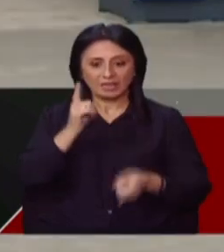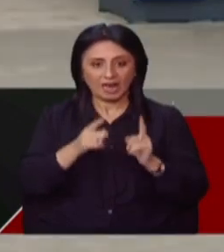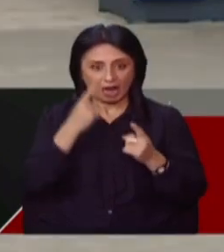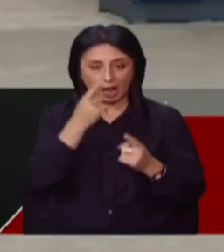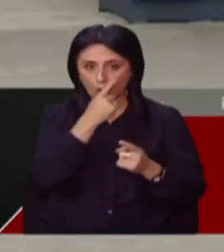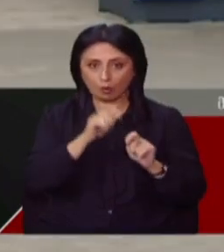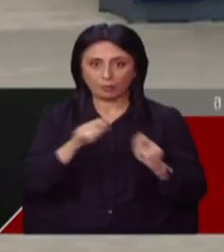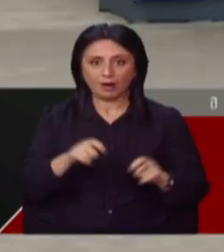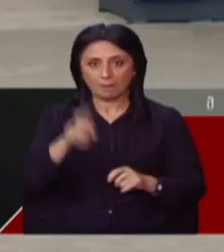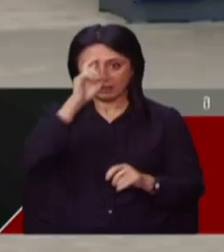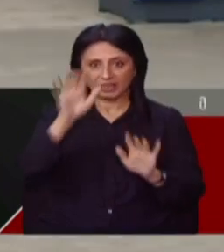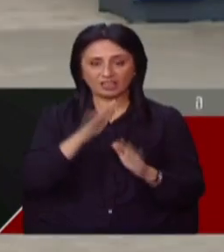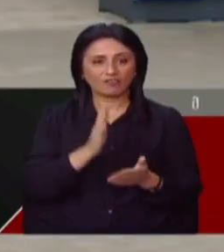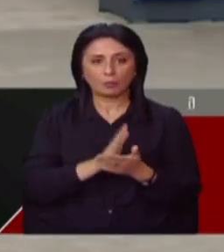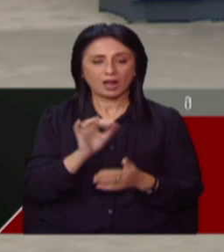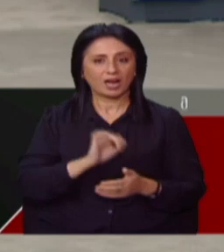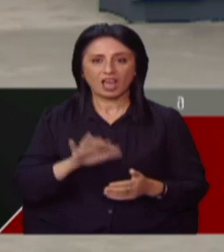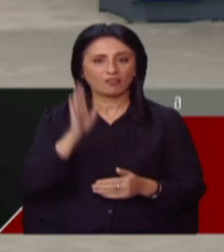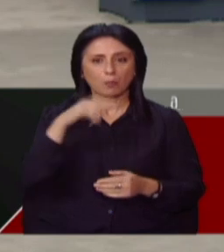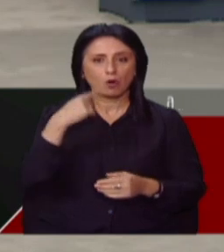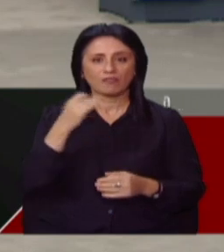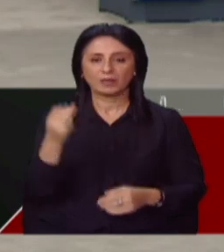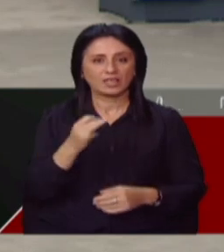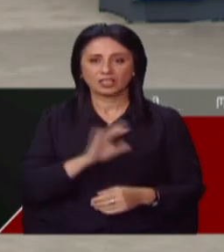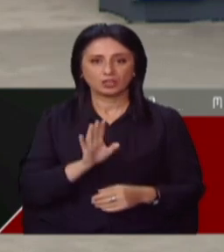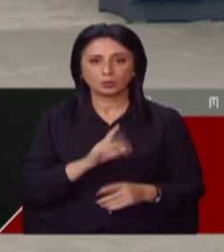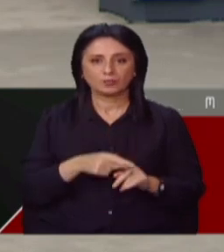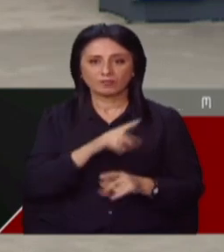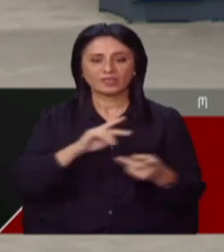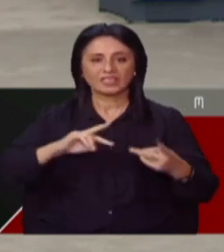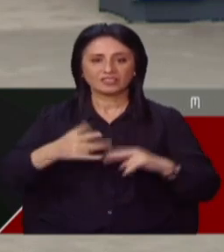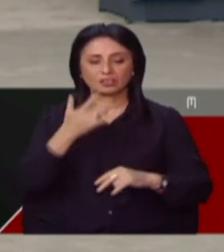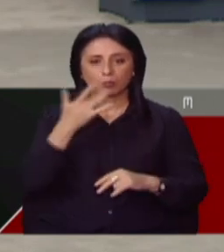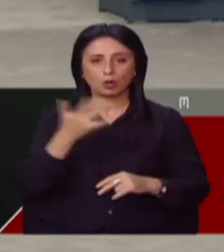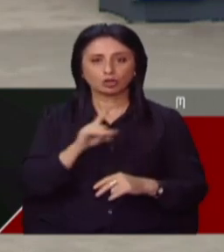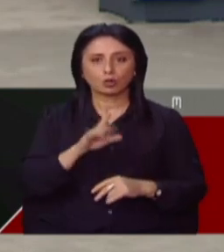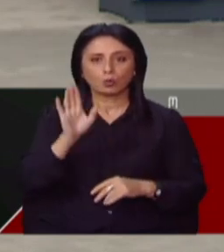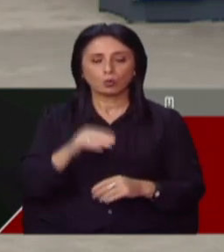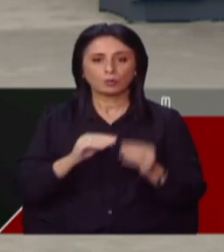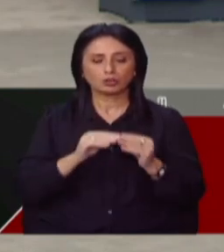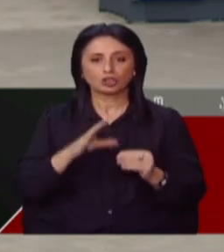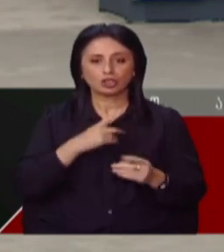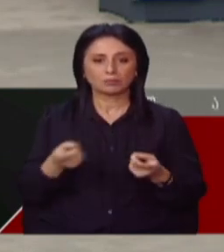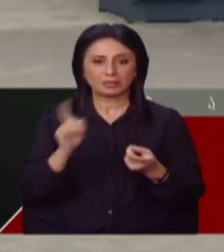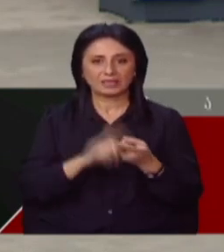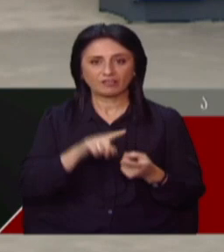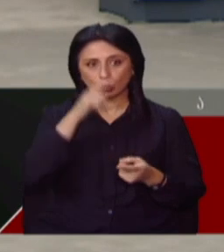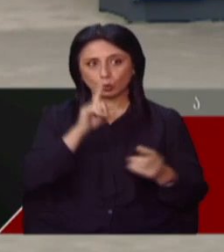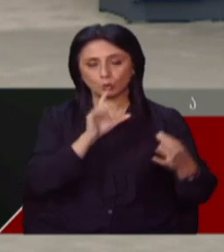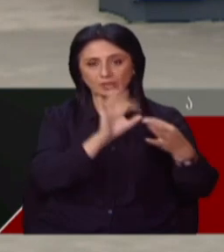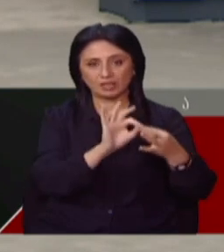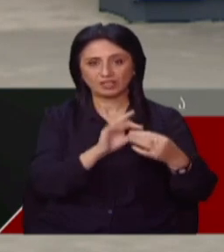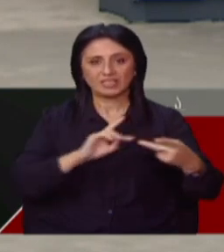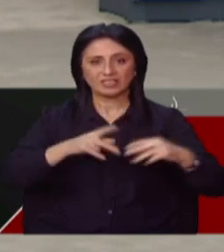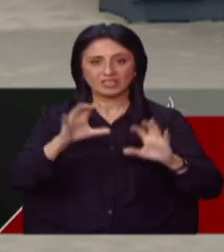რეალობას. მოქმედი მთავრობა არ არის ევროპული მომავლით დაინტერესებული. ის ცვლის პოლიტიკას, რომ უფრო მჭიდროდ იყოს დაკავშირებული რუსეთთან